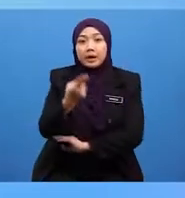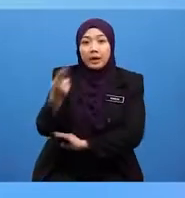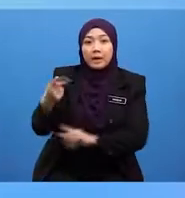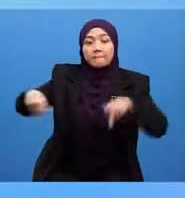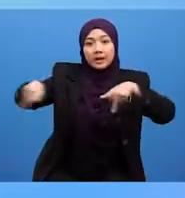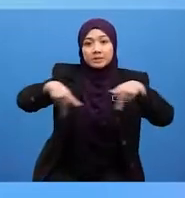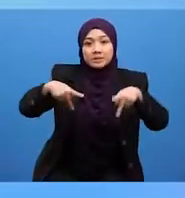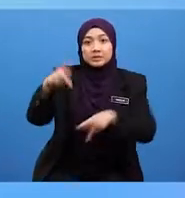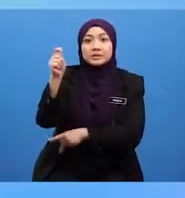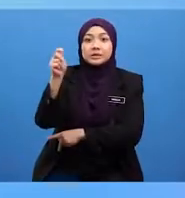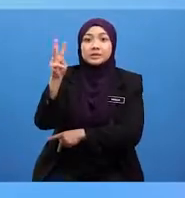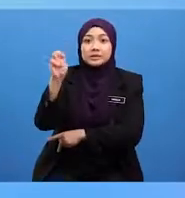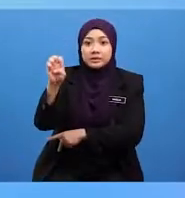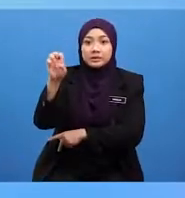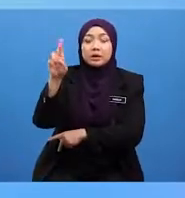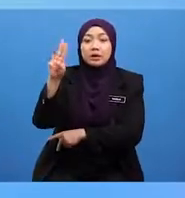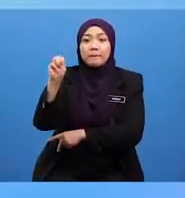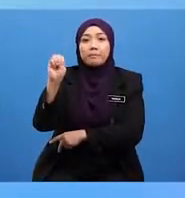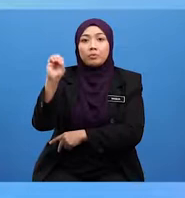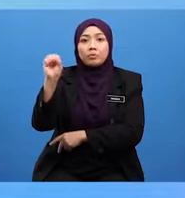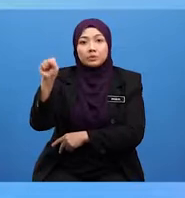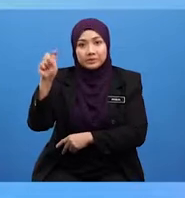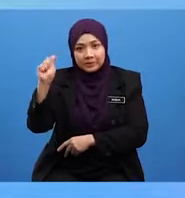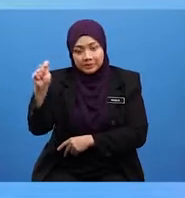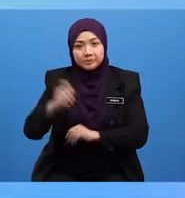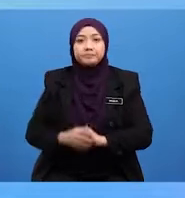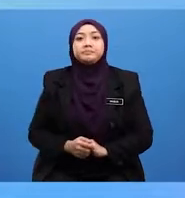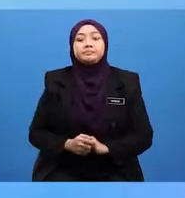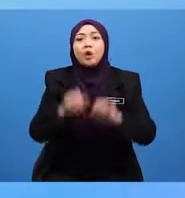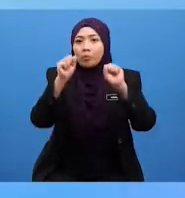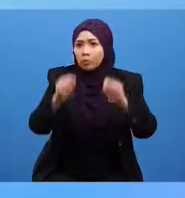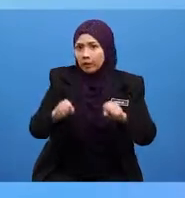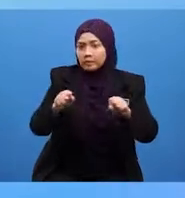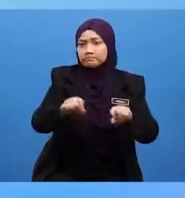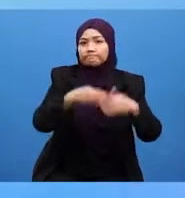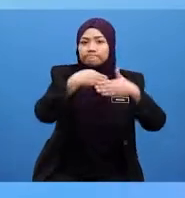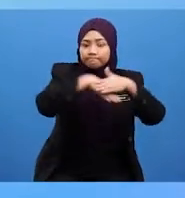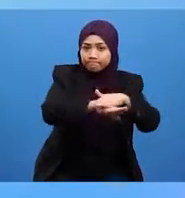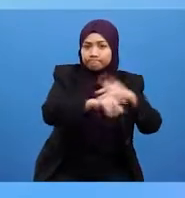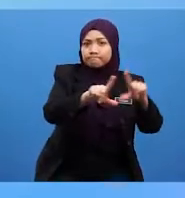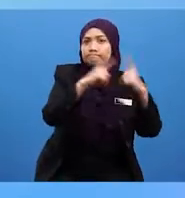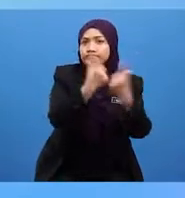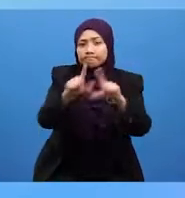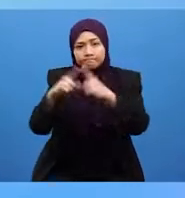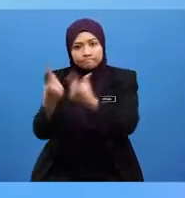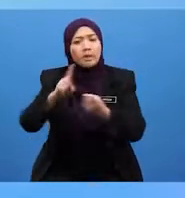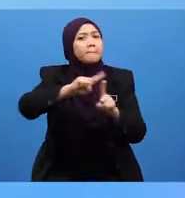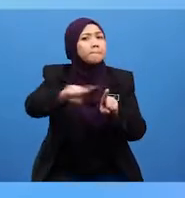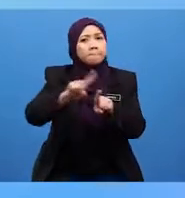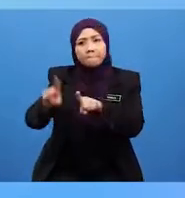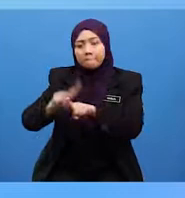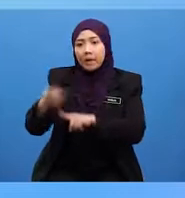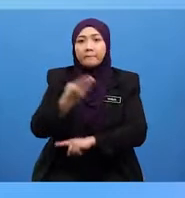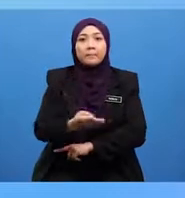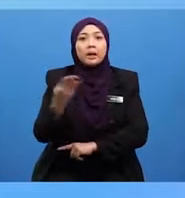termoset. Murid-murid juga dapat mengelaskan pelbagai barangan plastik kepada